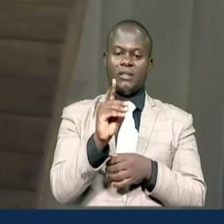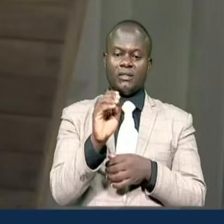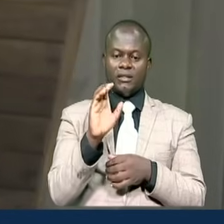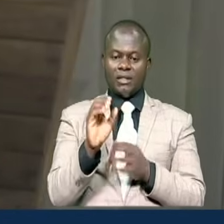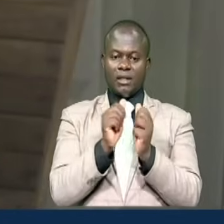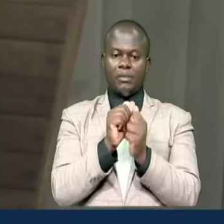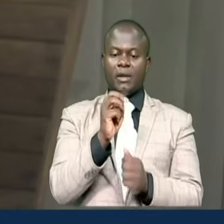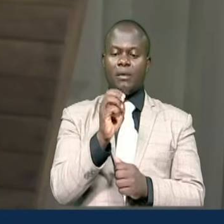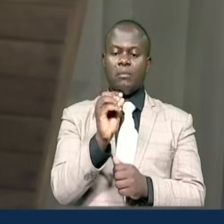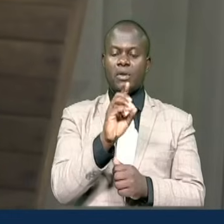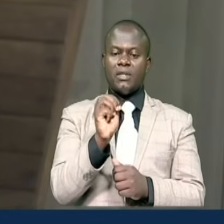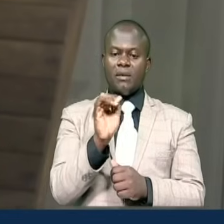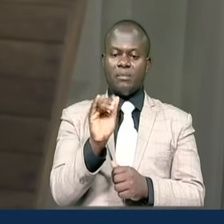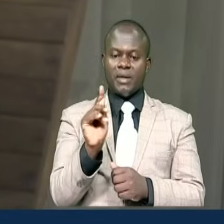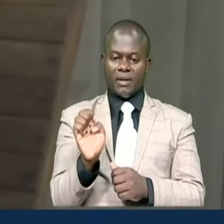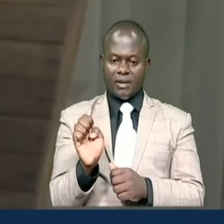Mozambique